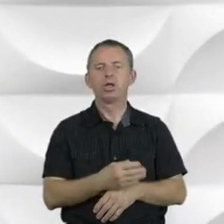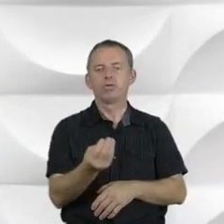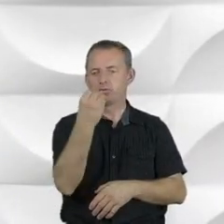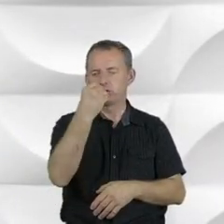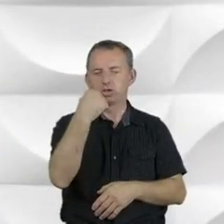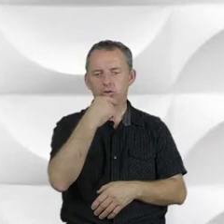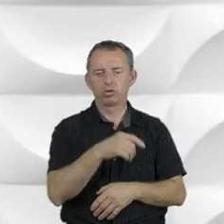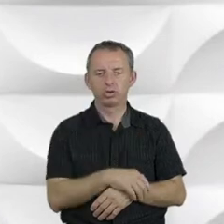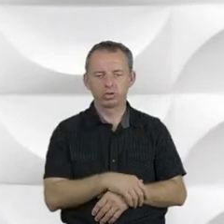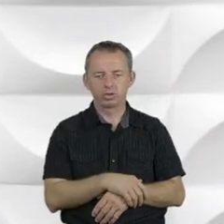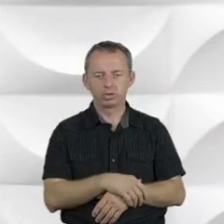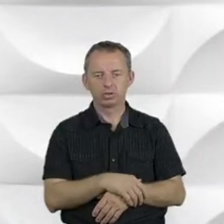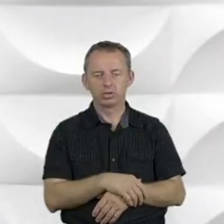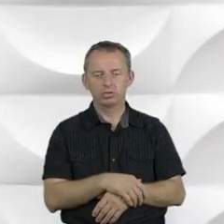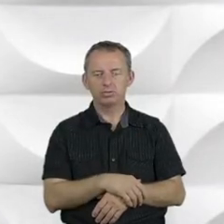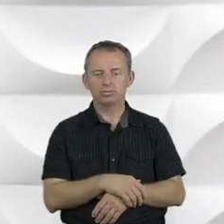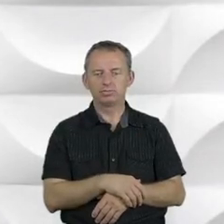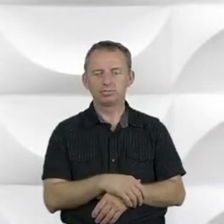ust.